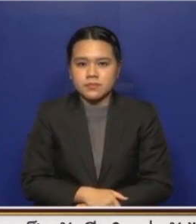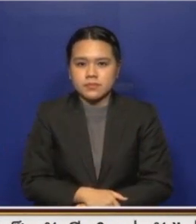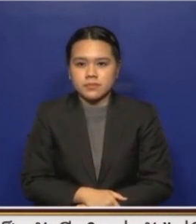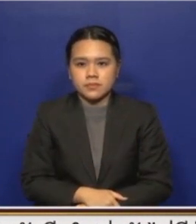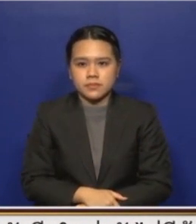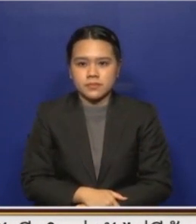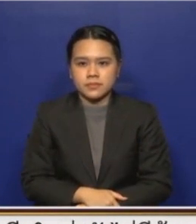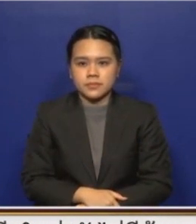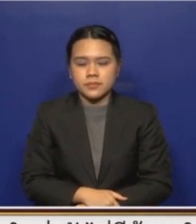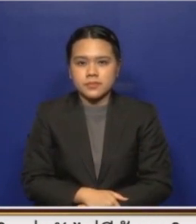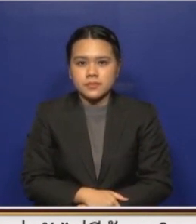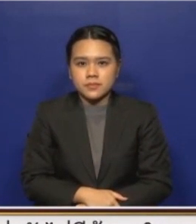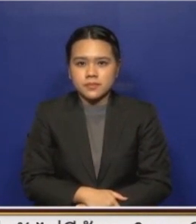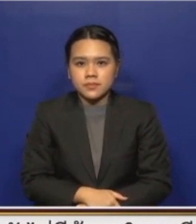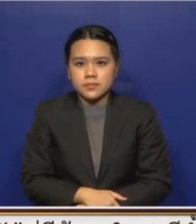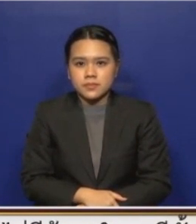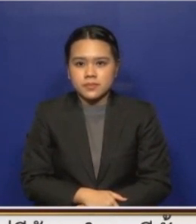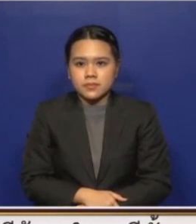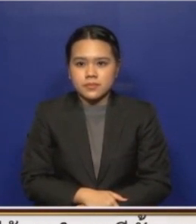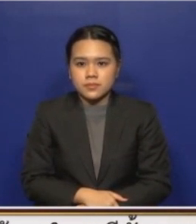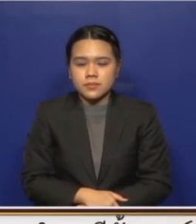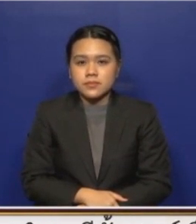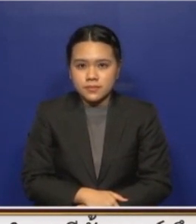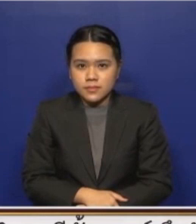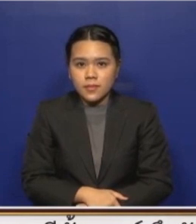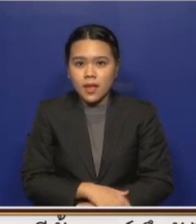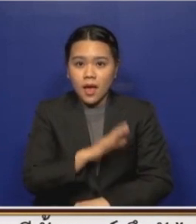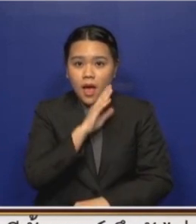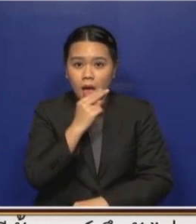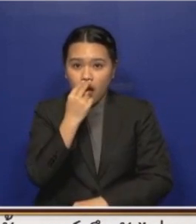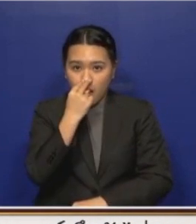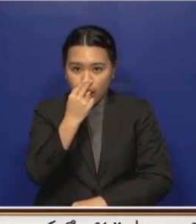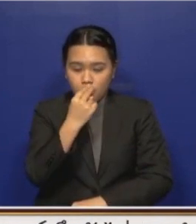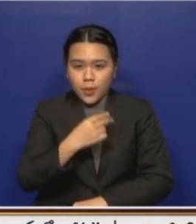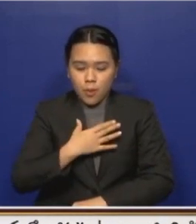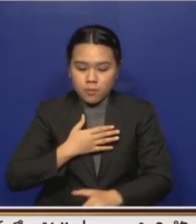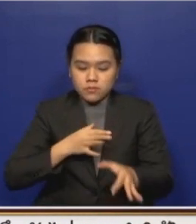ถ้าจะพูดให้เห็นภาพนะฮะอเมริกันหมั่นไส้ไทย